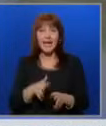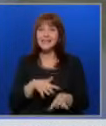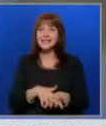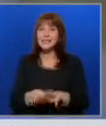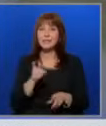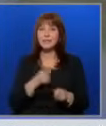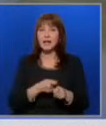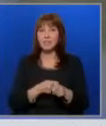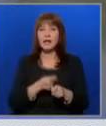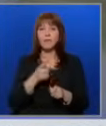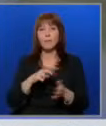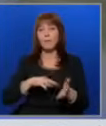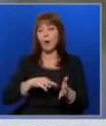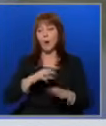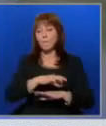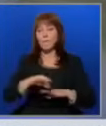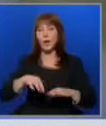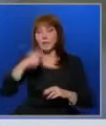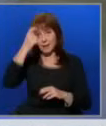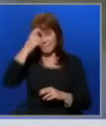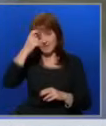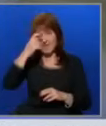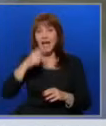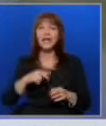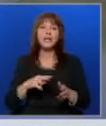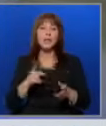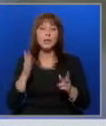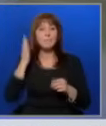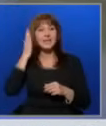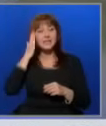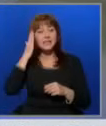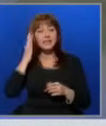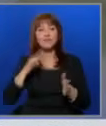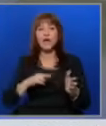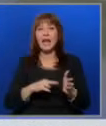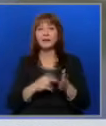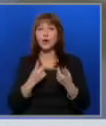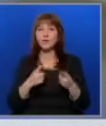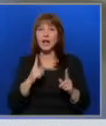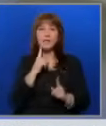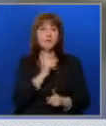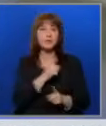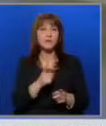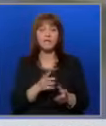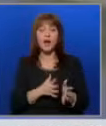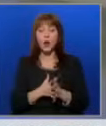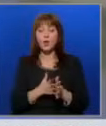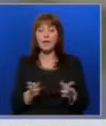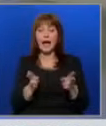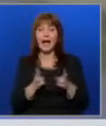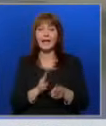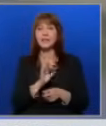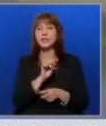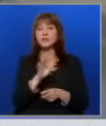Системата е разработена по проект на МВР и Министерството на електронното управление и цели да предупреждава хората с кратки съобщения, когато има